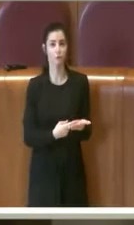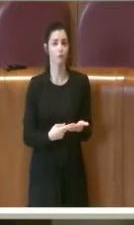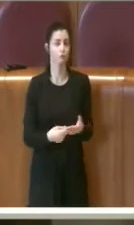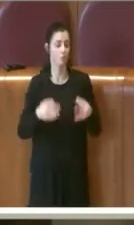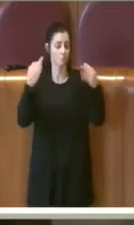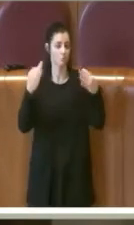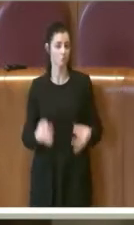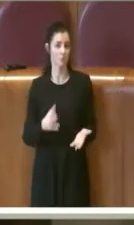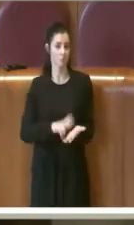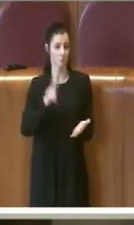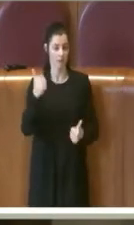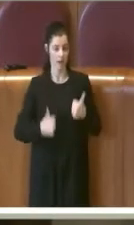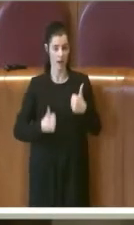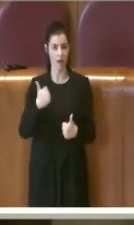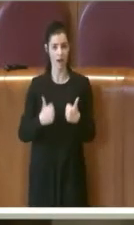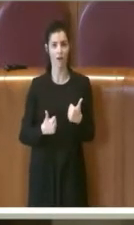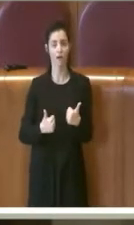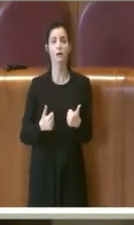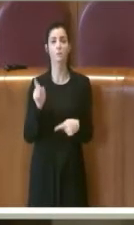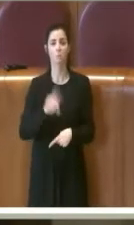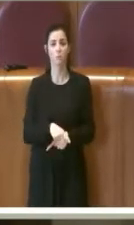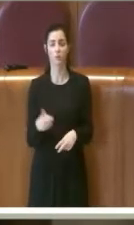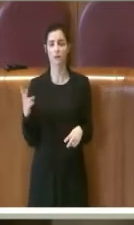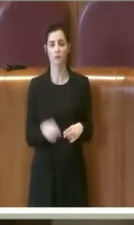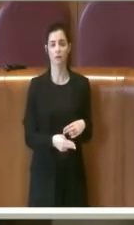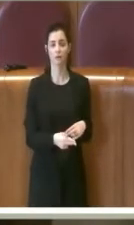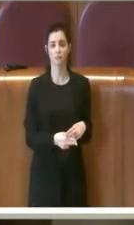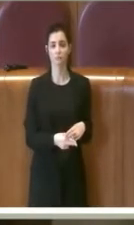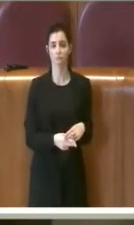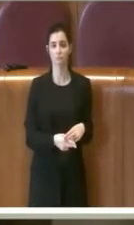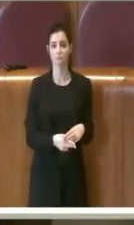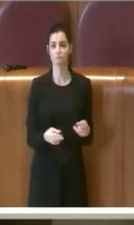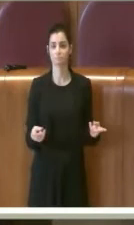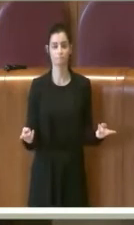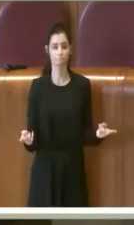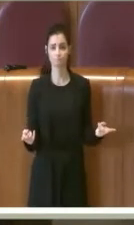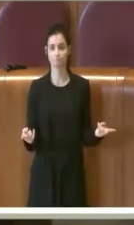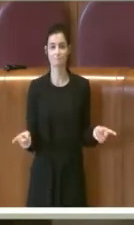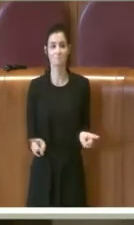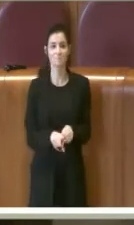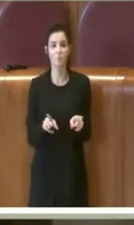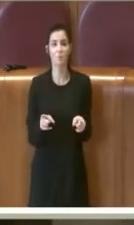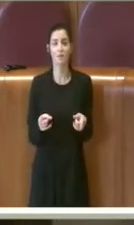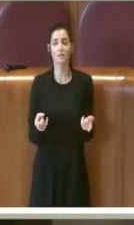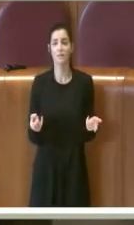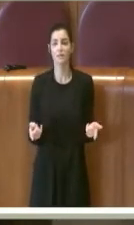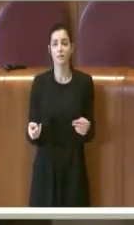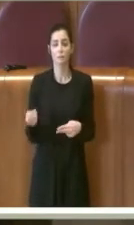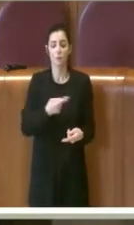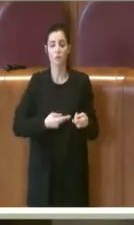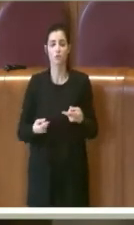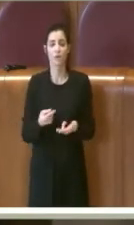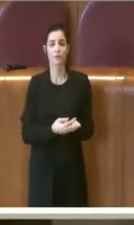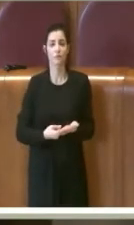definitivo che dovevamo mettere a gara, e anche questa però la trovo tagliata. Cosicché, come trovo tagliata la